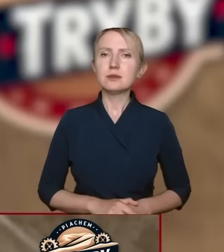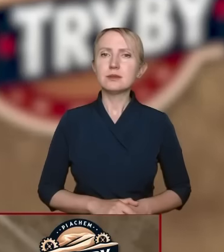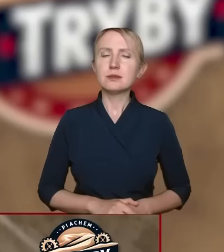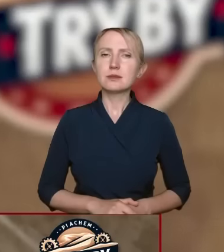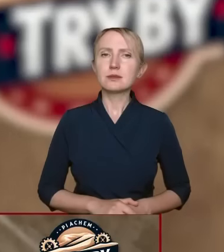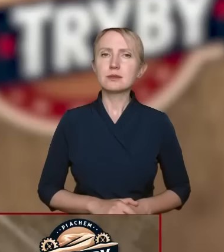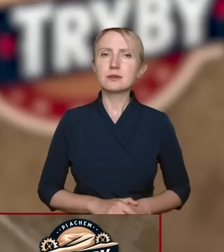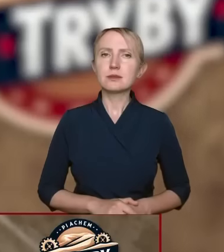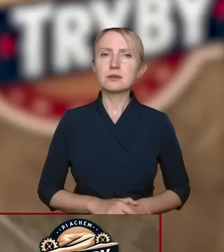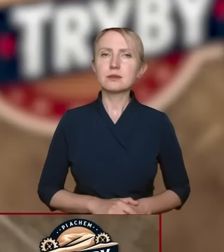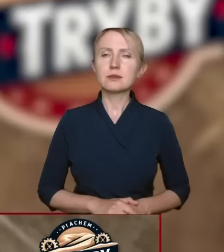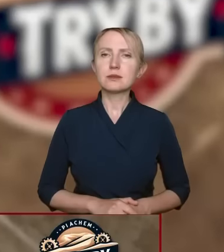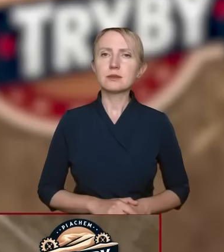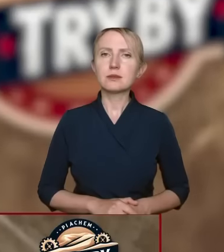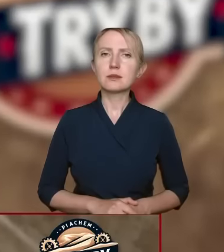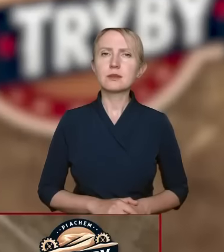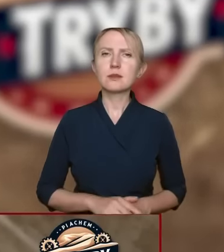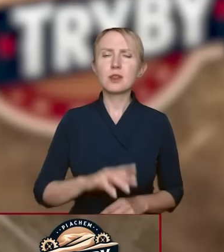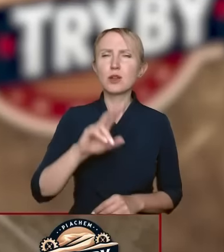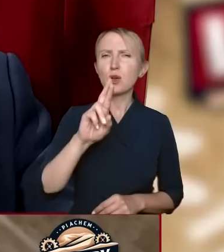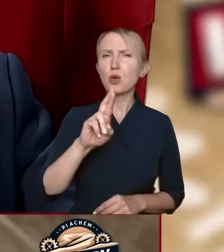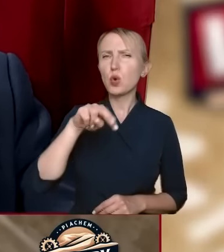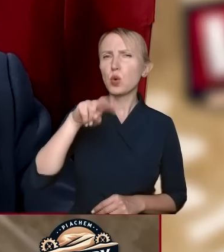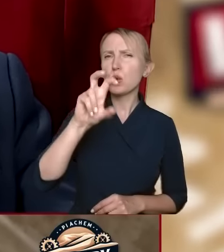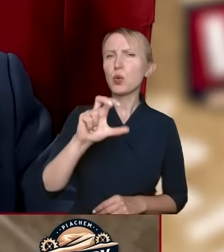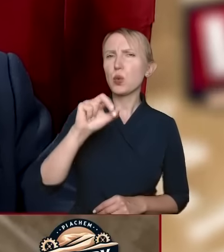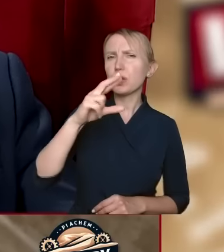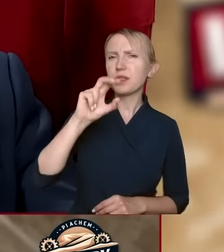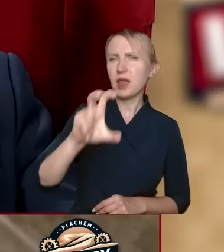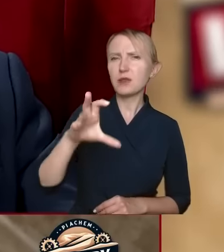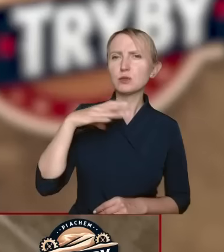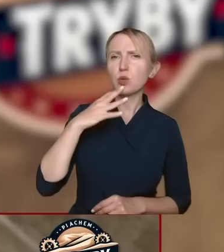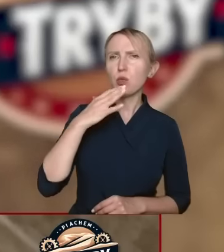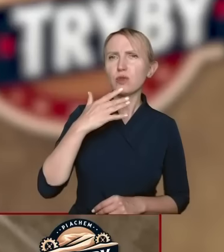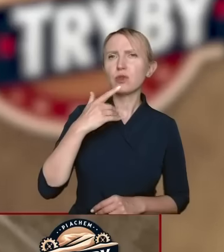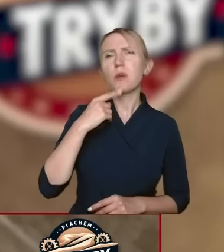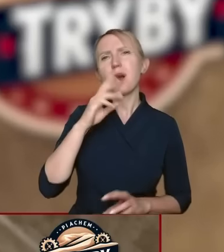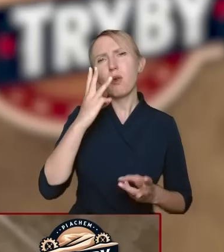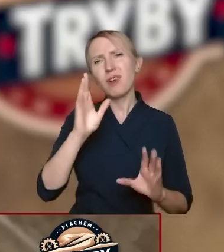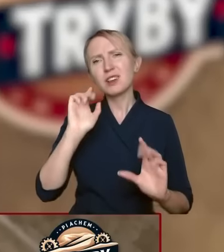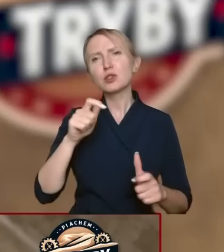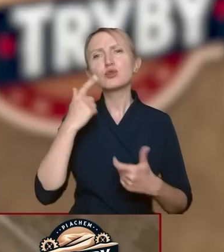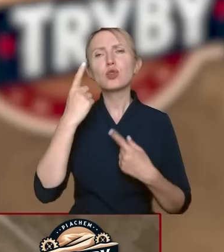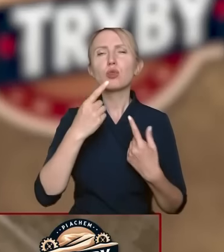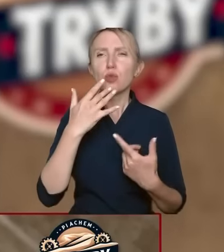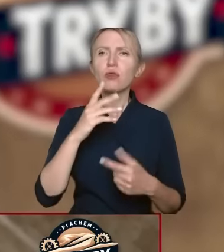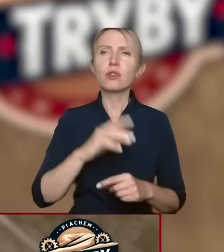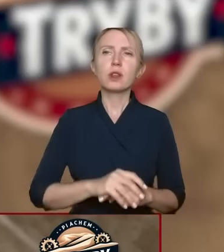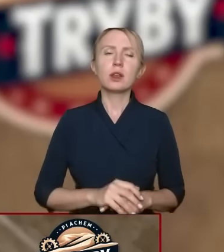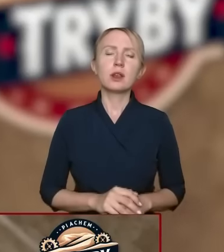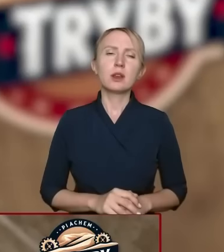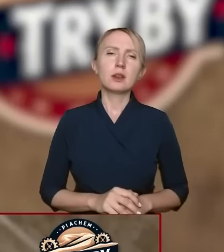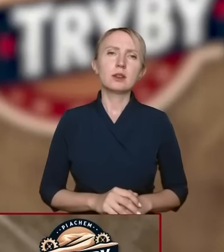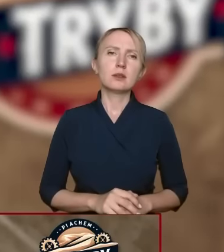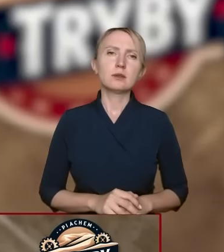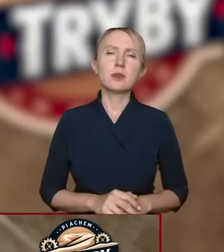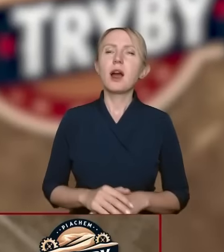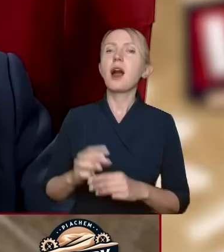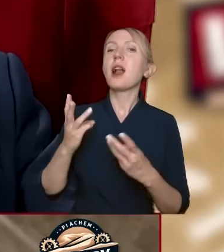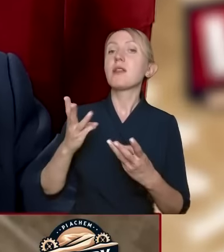Znaczy pan, jak on tam, Ruchniewicz, tak. To mało jest istotne, co on tam mówi, natomiast... Ważne, że